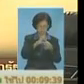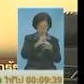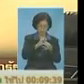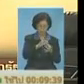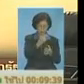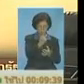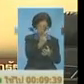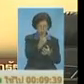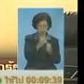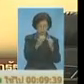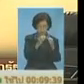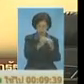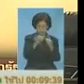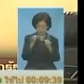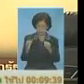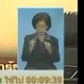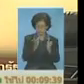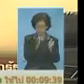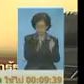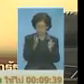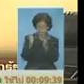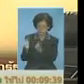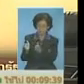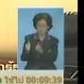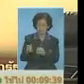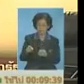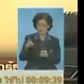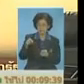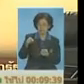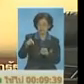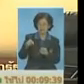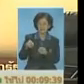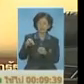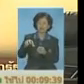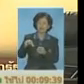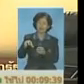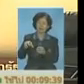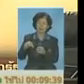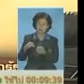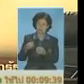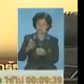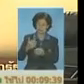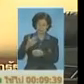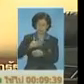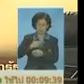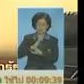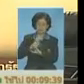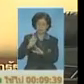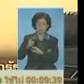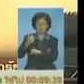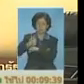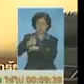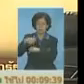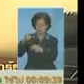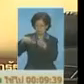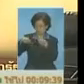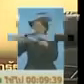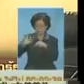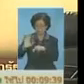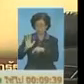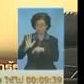ใช่ส่วนเดียวท่านมาเอาตอนท้ายไอ้ที่เหลือรายภาคเนี่ยเขาไม่ได้เป็นประธานพิจารณาง